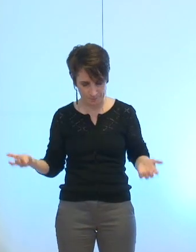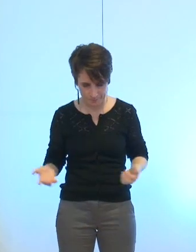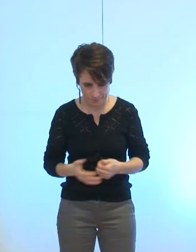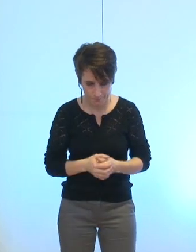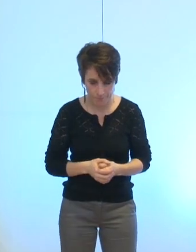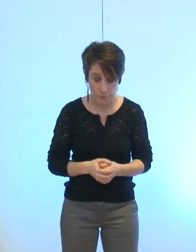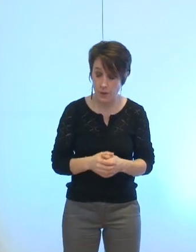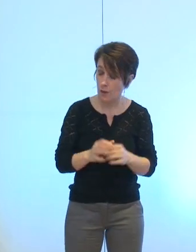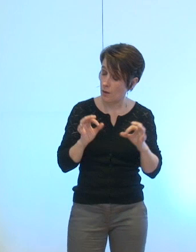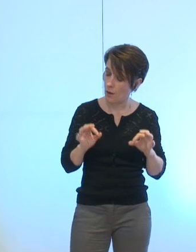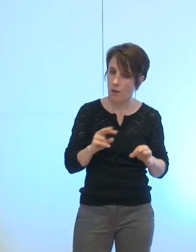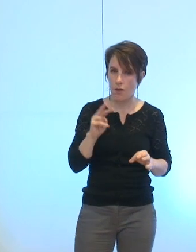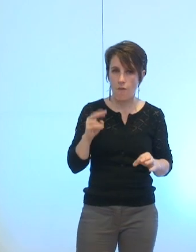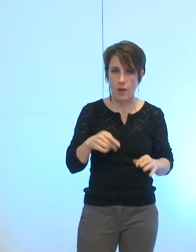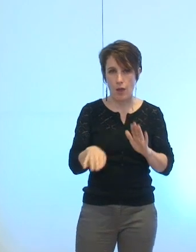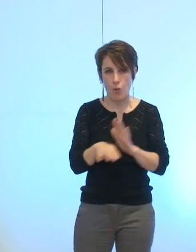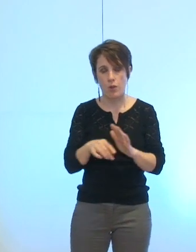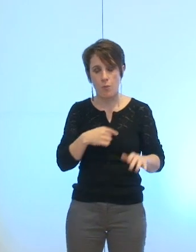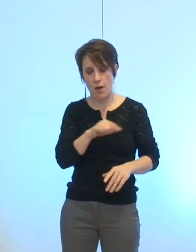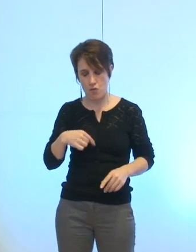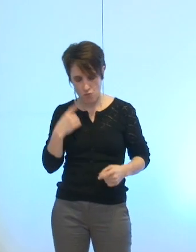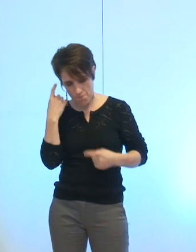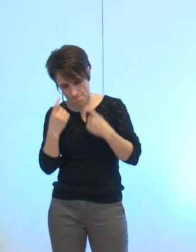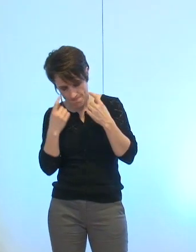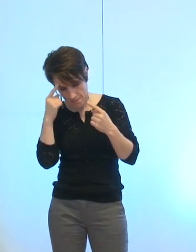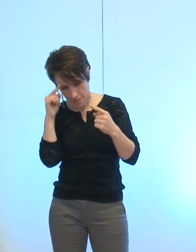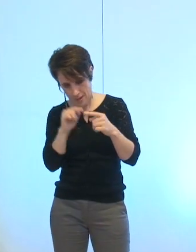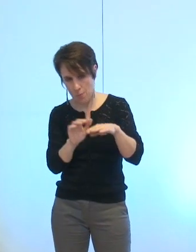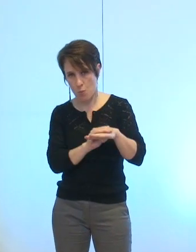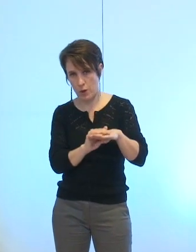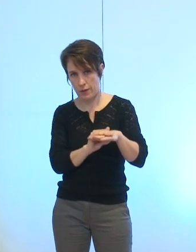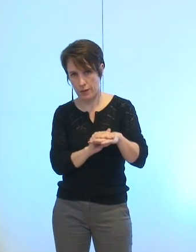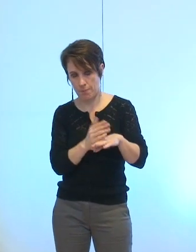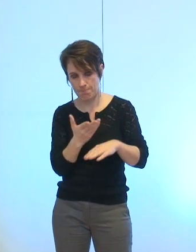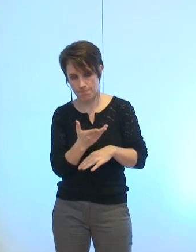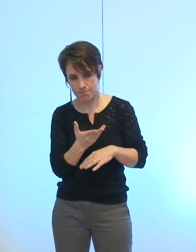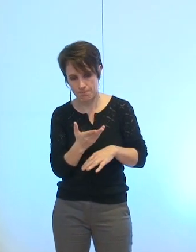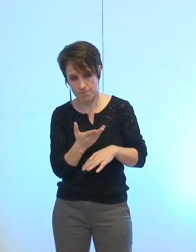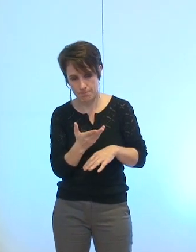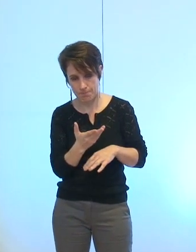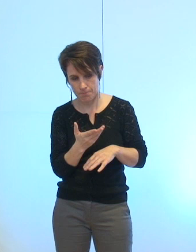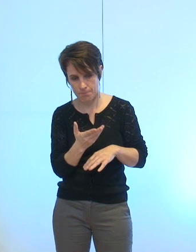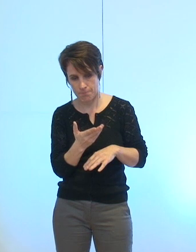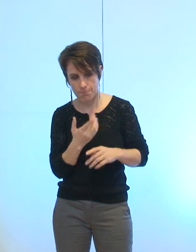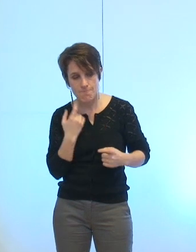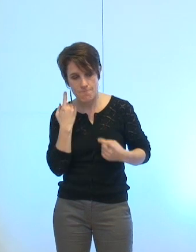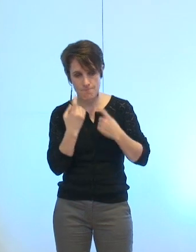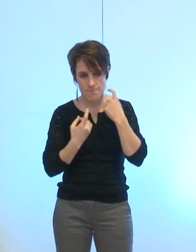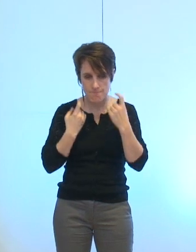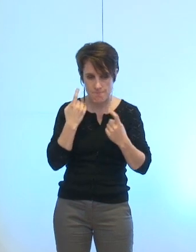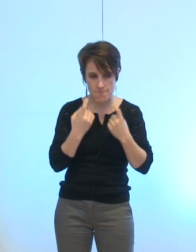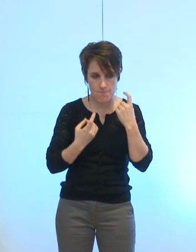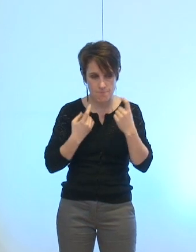été la nôtre était d'abord une réflexion politique de voir comment nous pouvions atténuer au